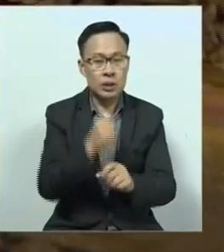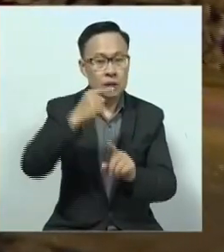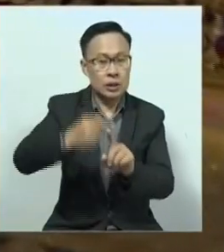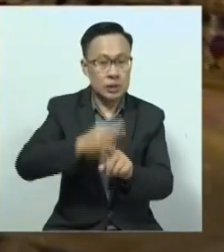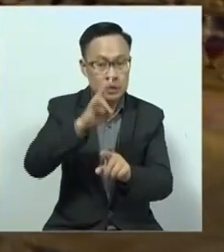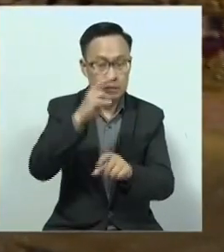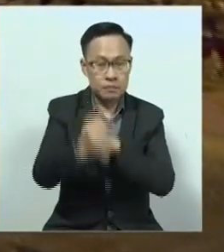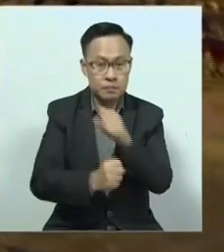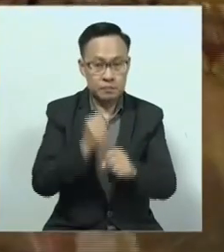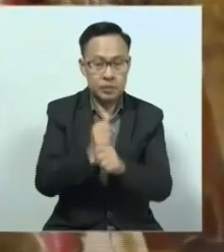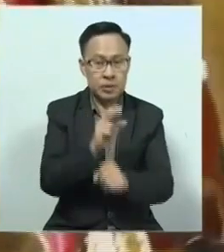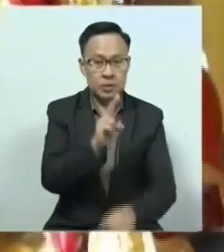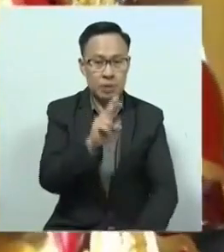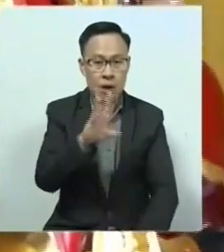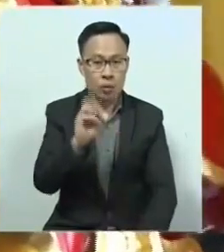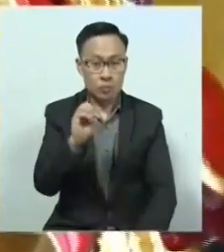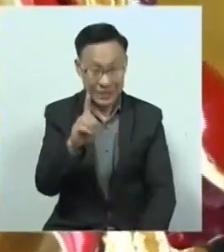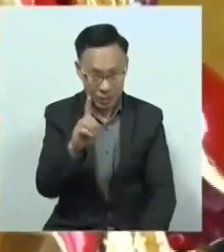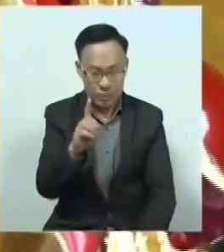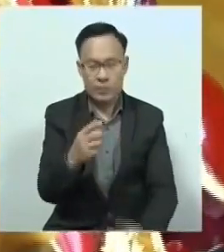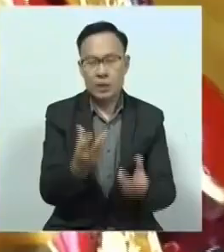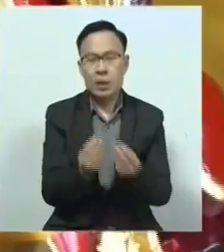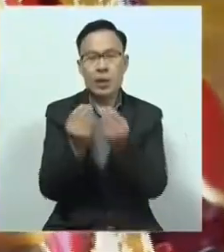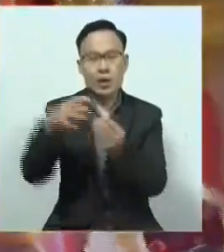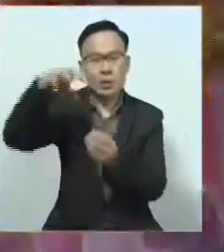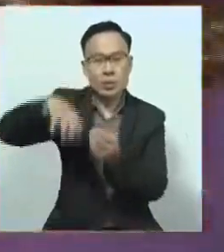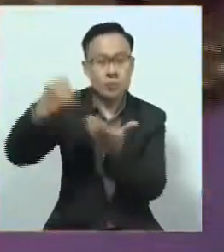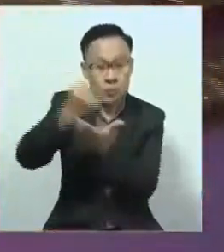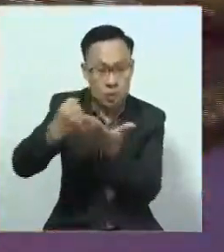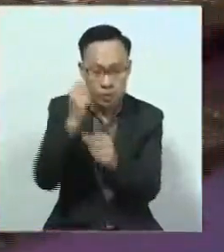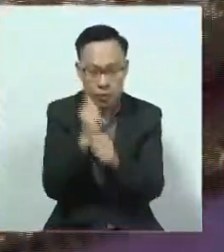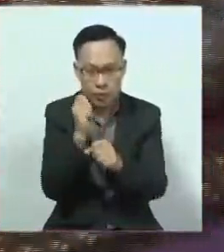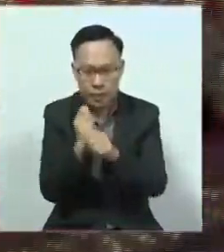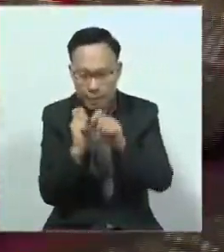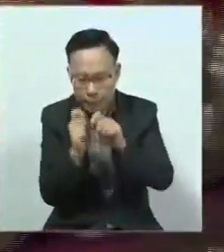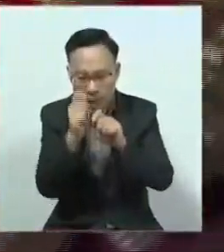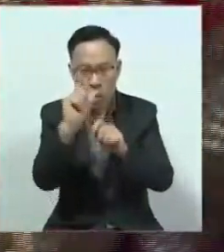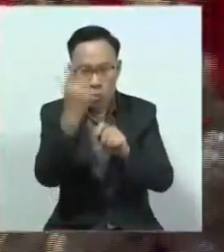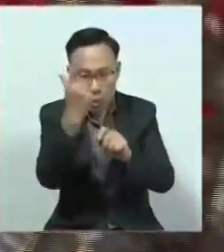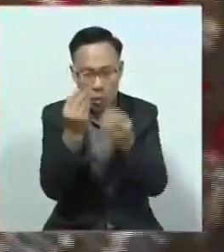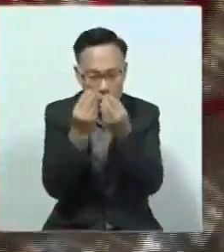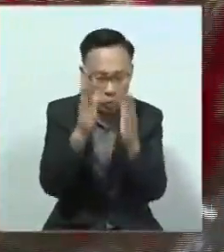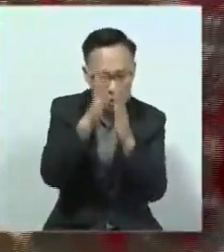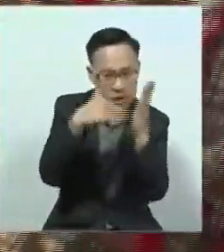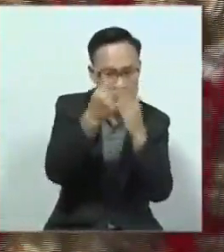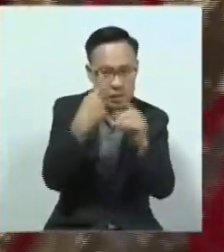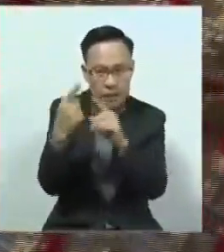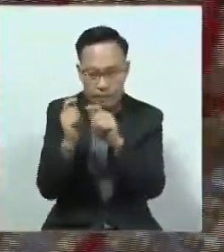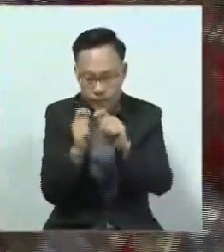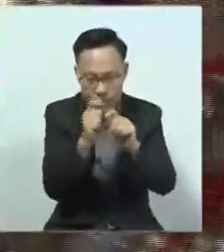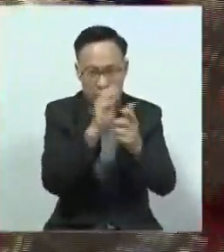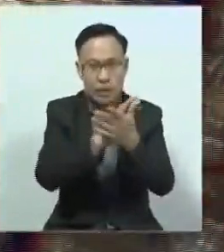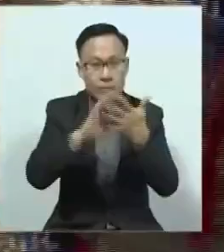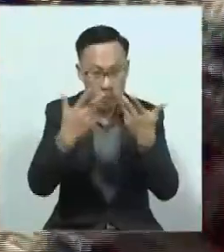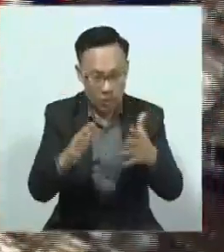มอบคืนให้กับกรมศิลปากรไปประดับกระจกลวดลายสมบูรณ์ตอนนี้เสร็จพร้อมครับท่านที่จะทำได้นั่นคือองค์วั